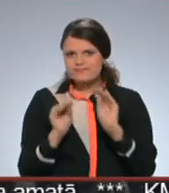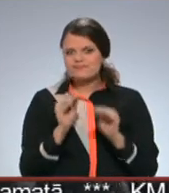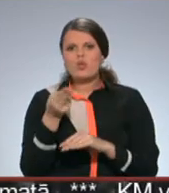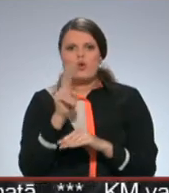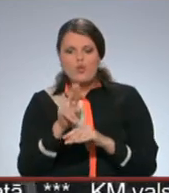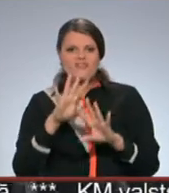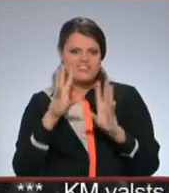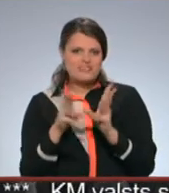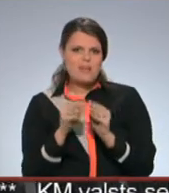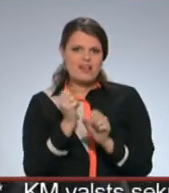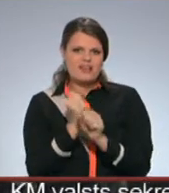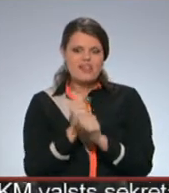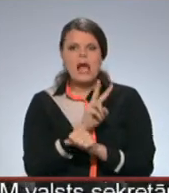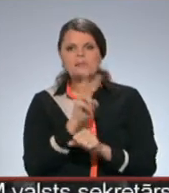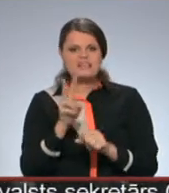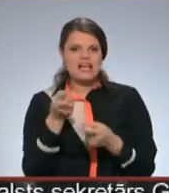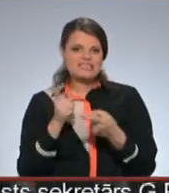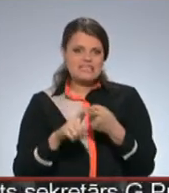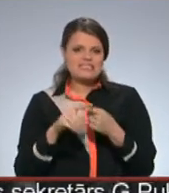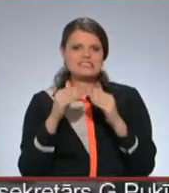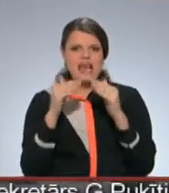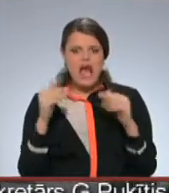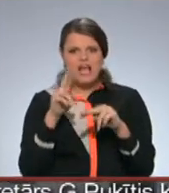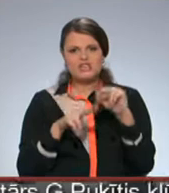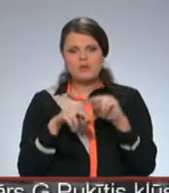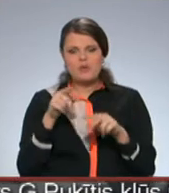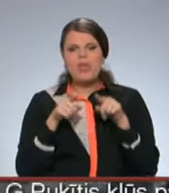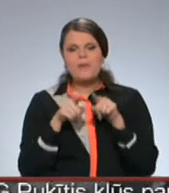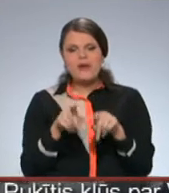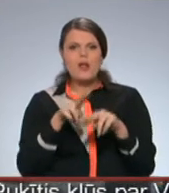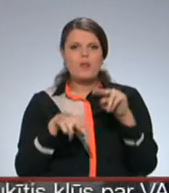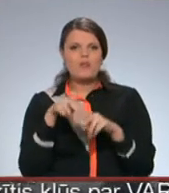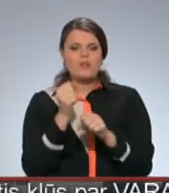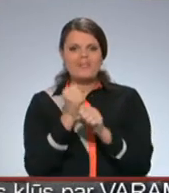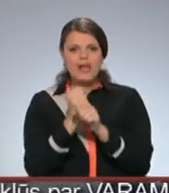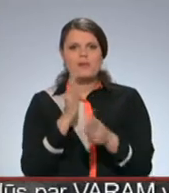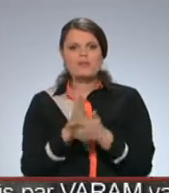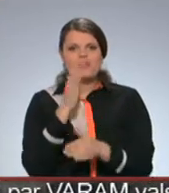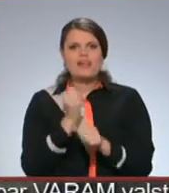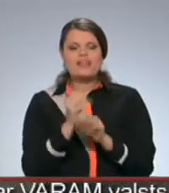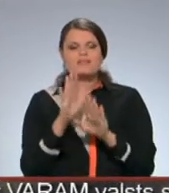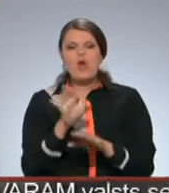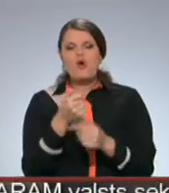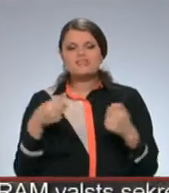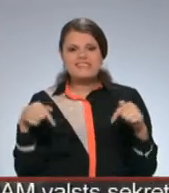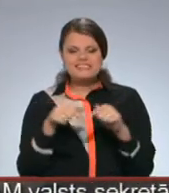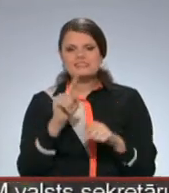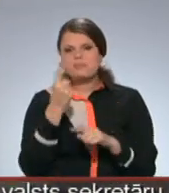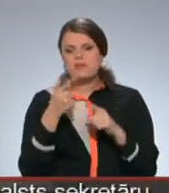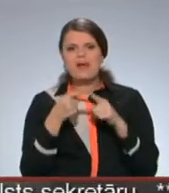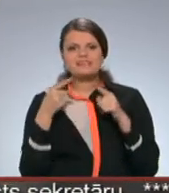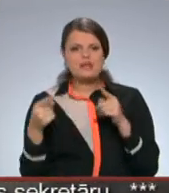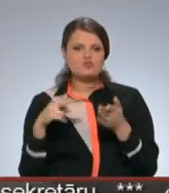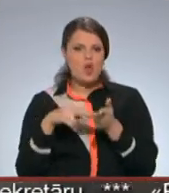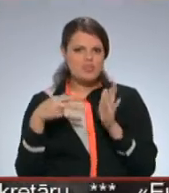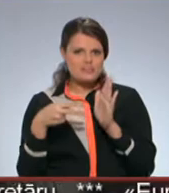un vispārējie darbi, kas saistīti ar ēkas būvniecību. Paralēli būvdarbiem notiek darbs pie koncertzāles pirmās sezonas